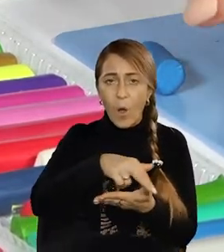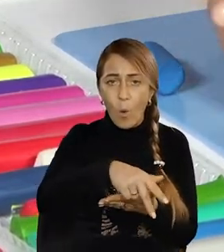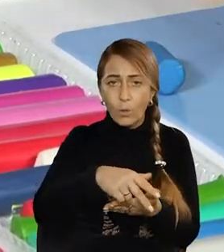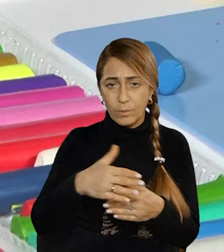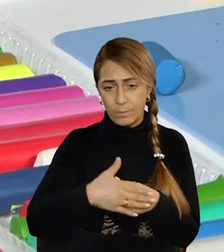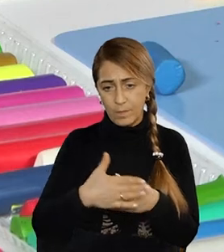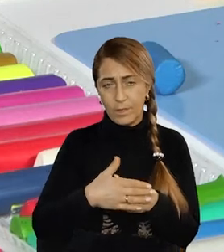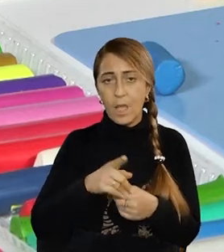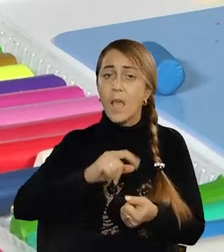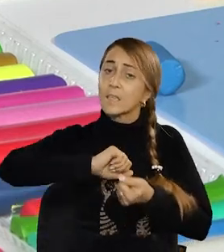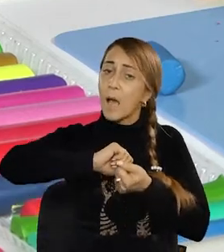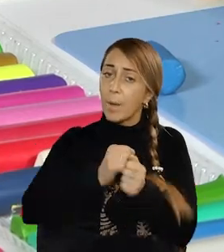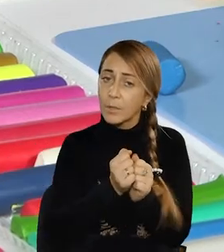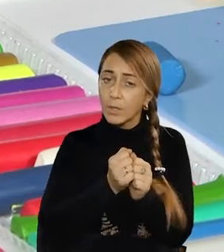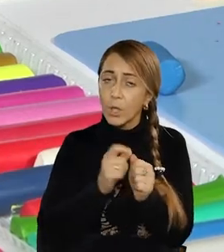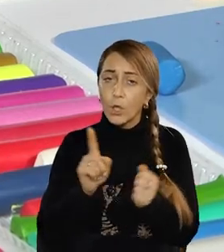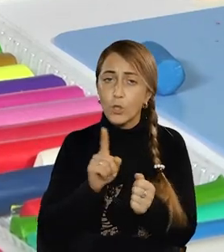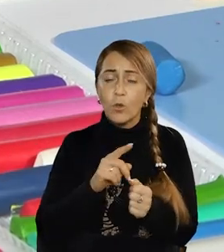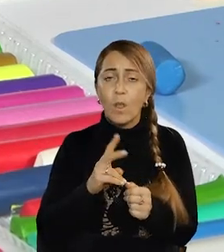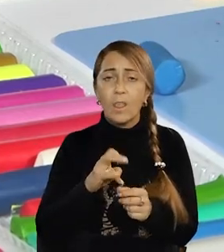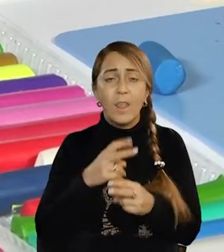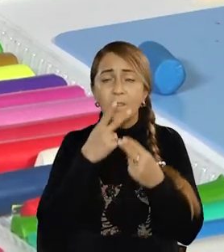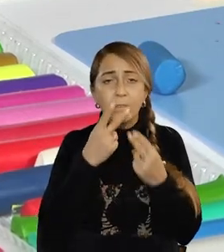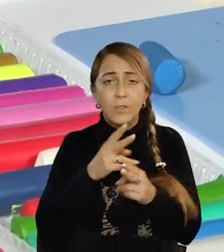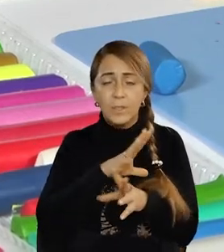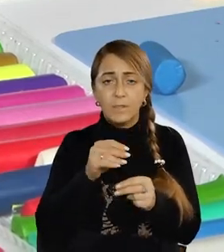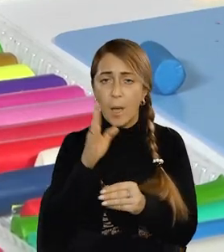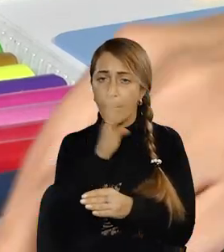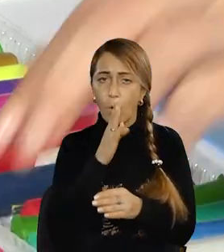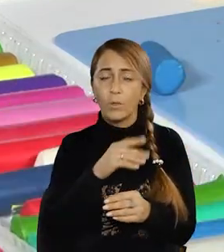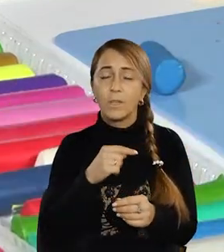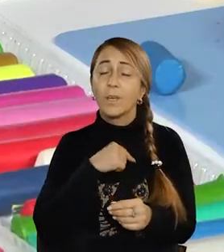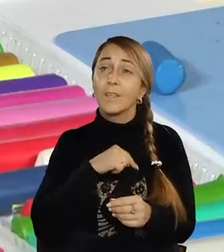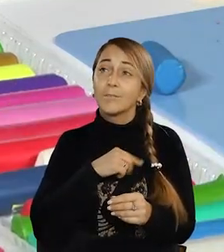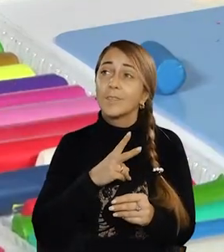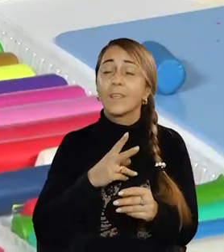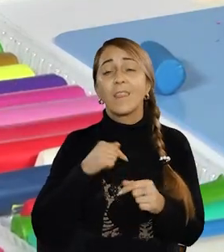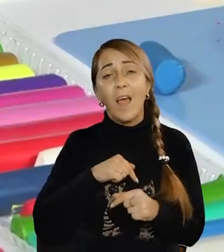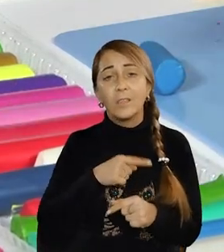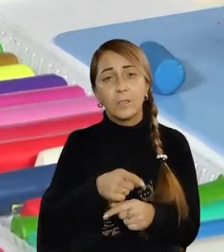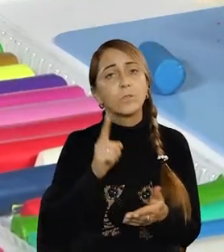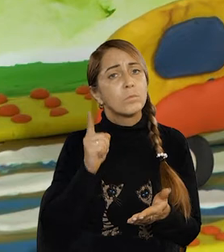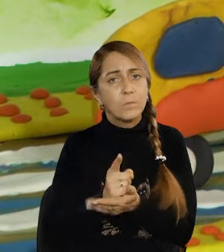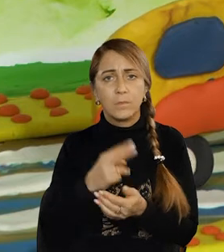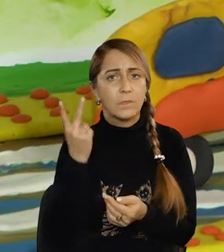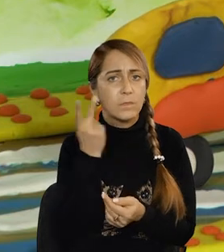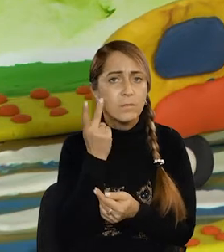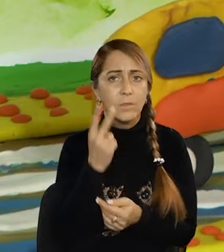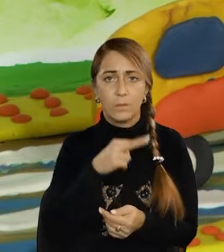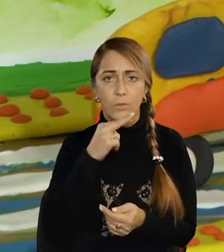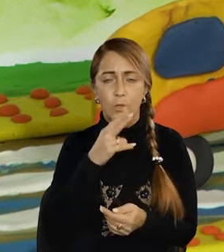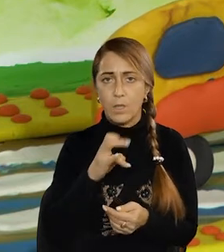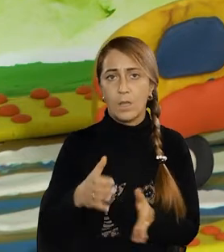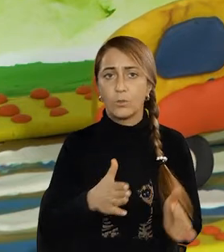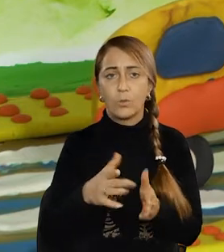переходу». «Запам'ятай, що незважаючи на погоду та стан душі, ти маєш бути обережним на дорозі. Ти